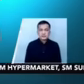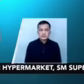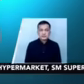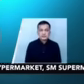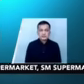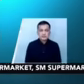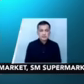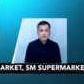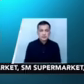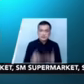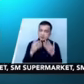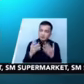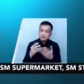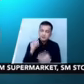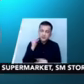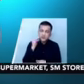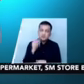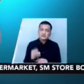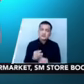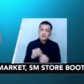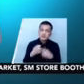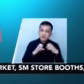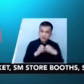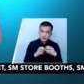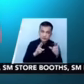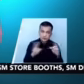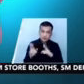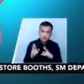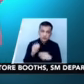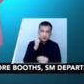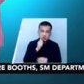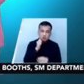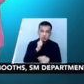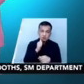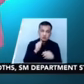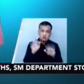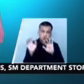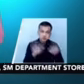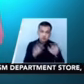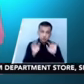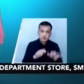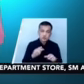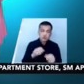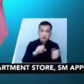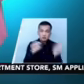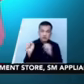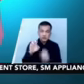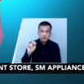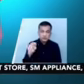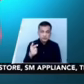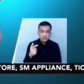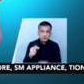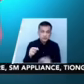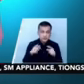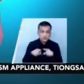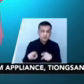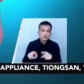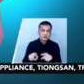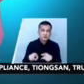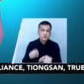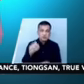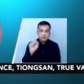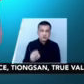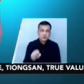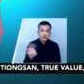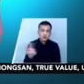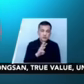Salamat, Ms. Mel. Mga kapuso, maganda pa rin dahil patuloy pong mananalasa ang Bagyong Enteng sa bansa kasabay ng patuloy na pag-iral ng Southwest Monsoon